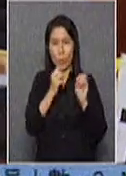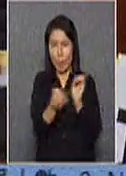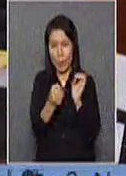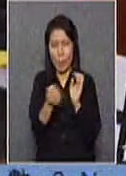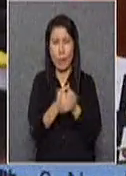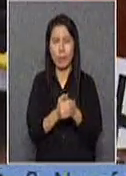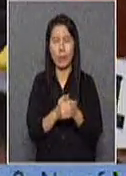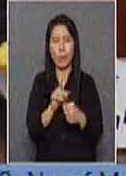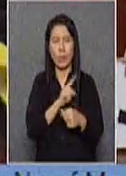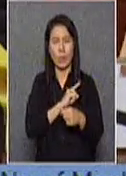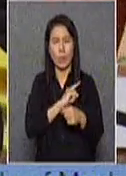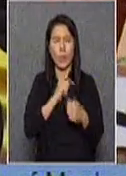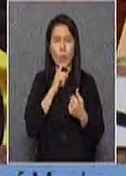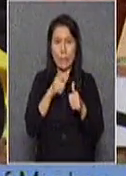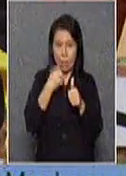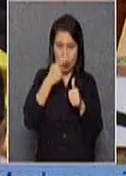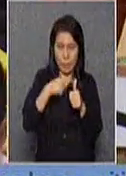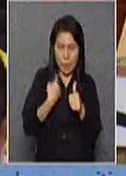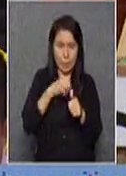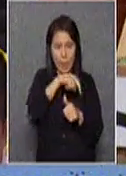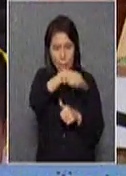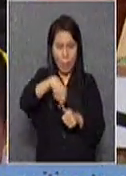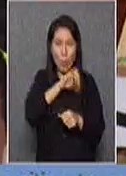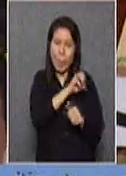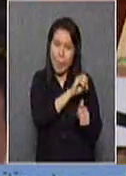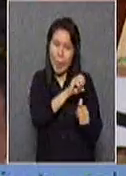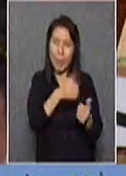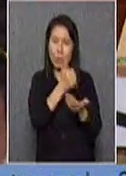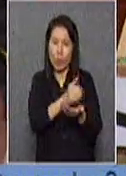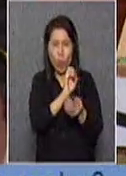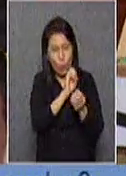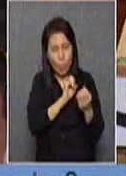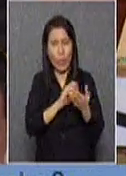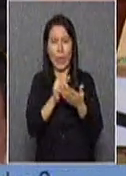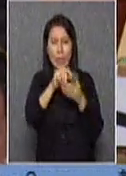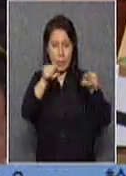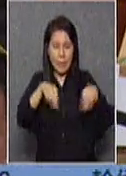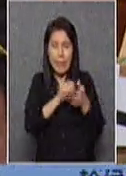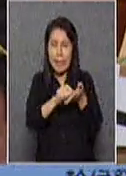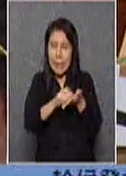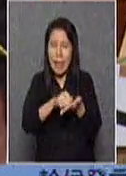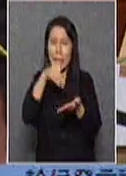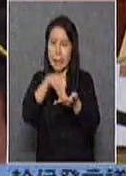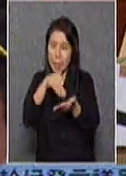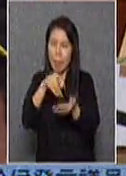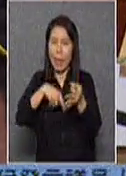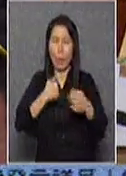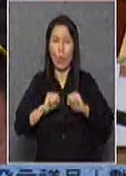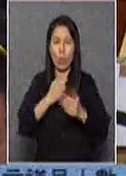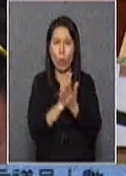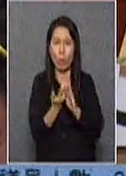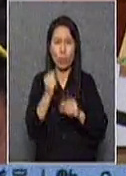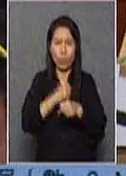在地區上呢會進行很多的諮詢會、座談會、問卷調查、簽名運動，可能做足兩個月